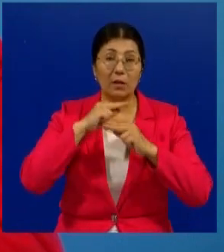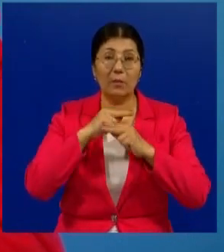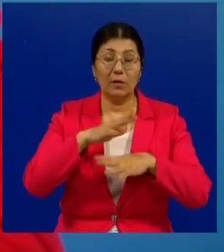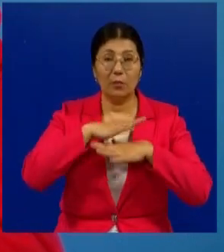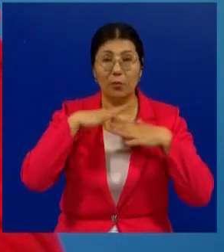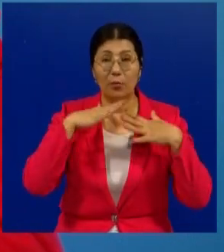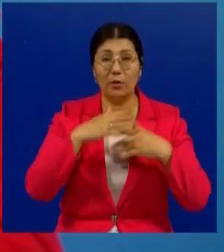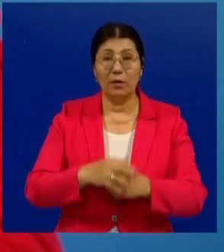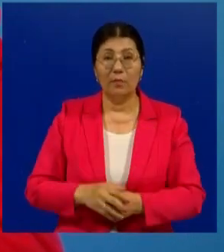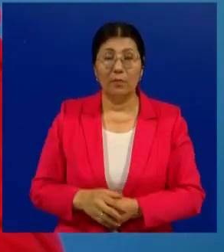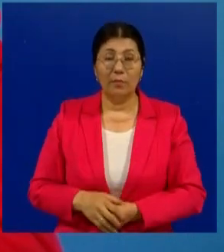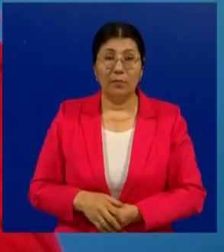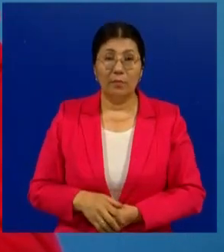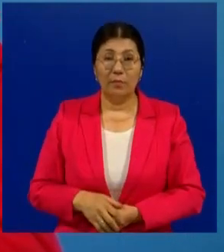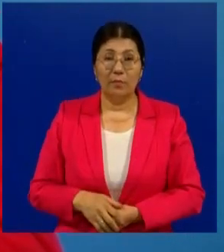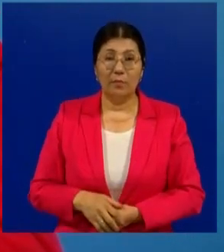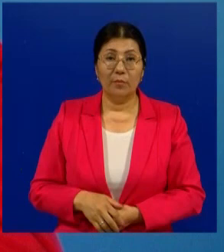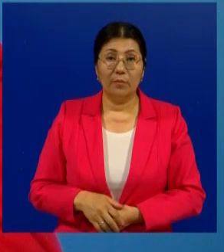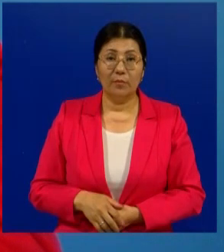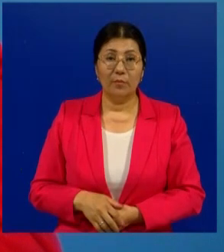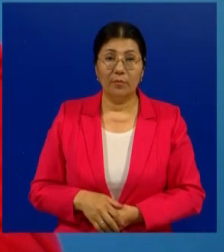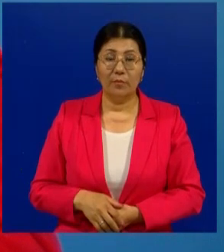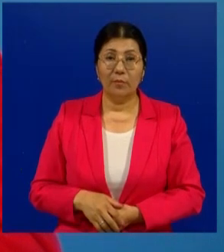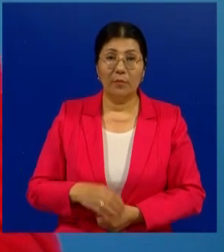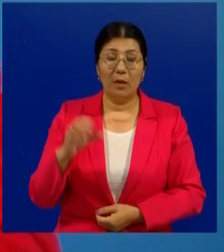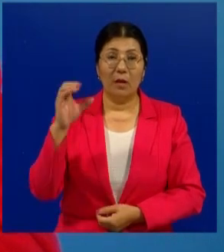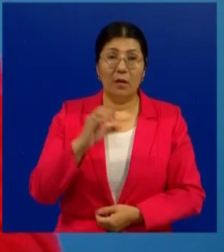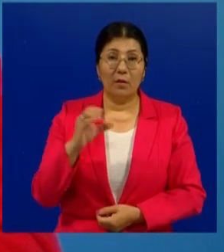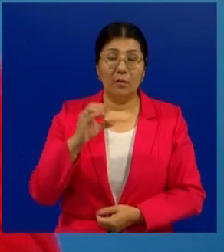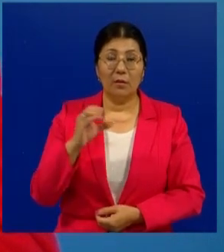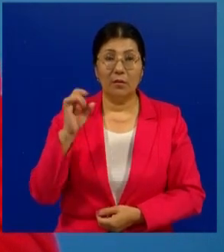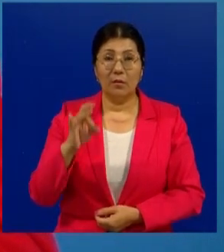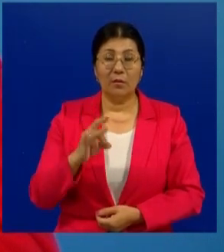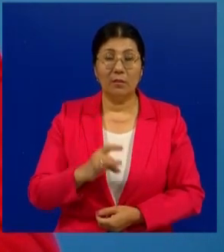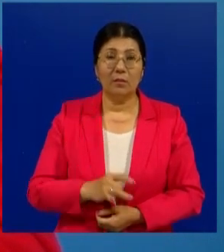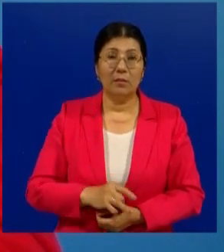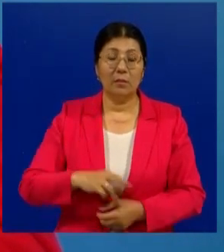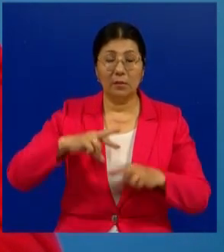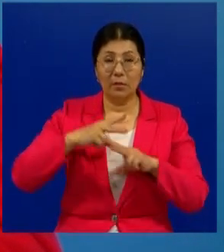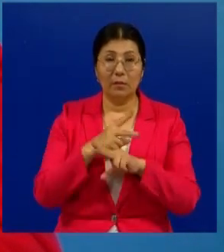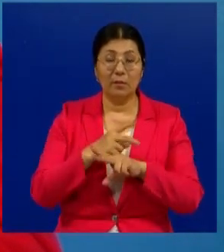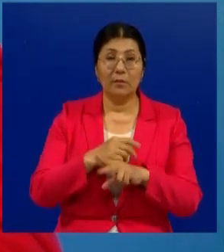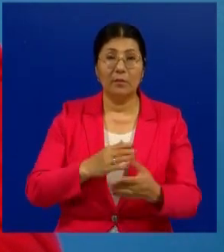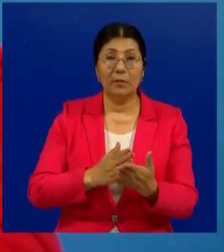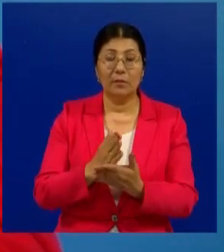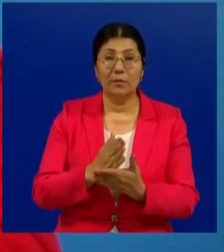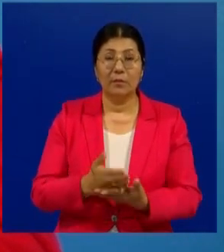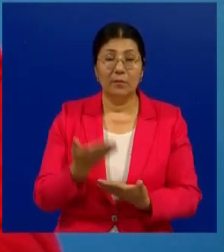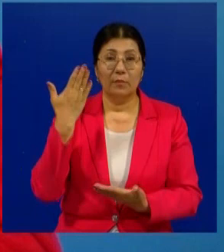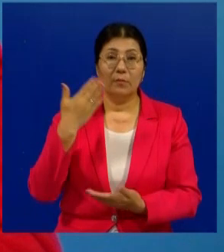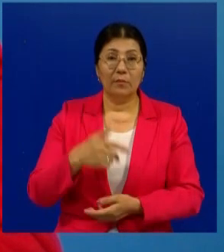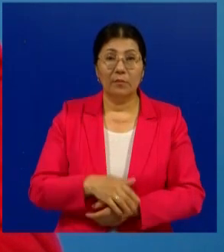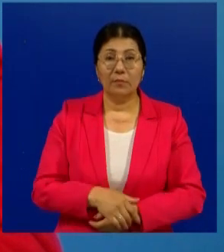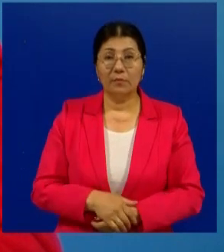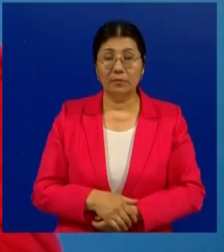көбіне айтып кетуіміз керек, мынау кеңес үкіметінің солақай саясат деп айтуға болады. Жаңағы бұрын Голощекин кезінде